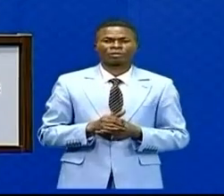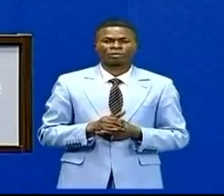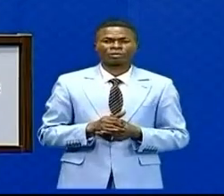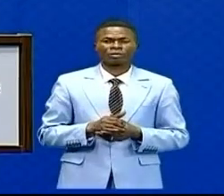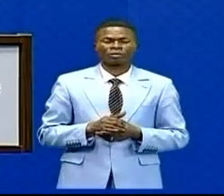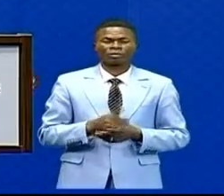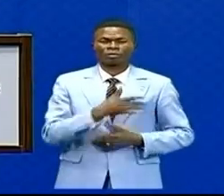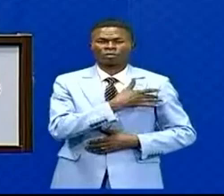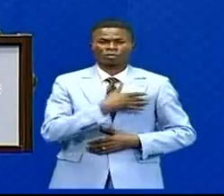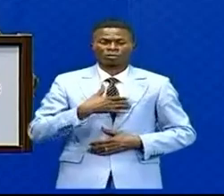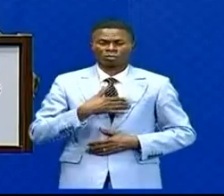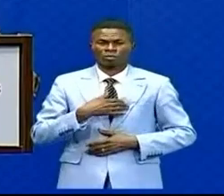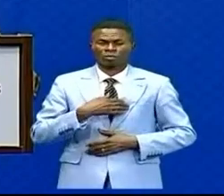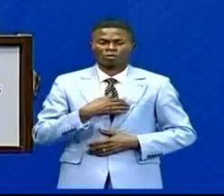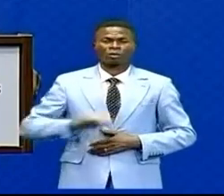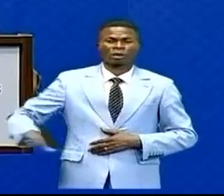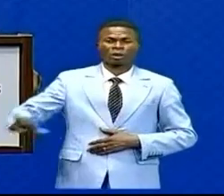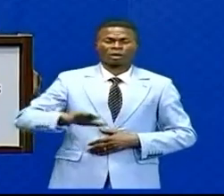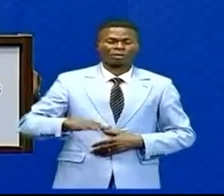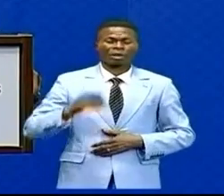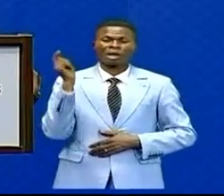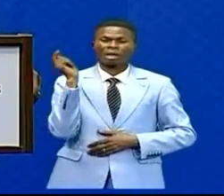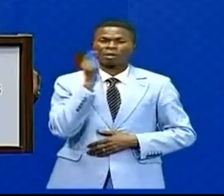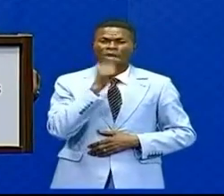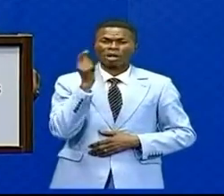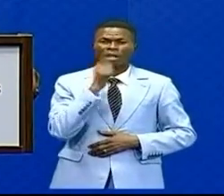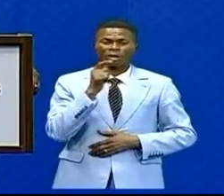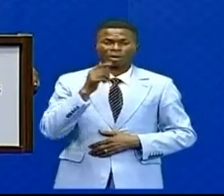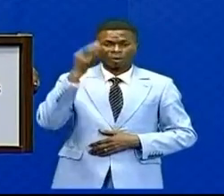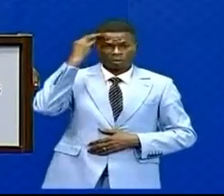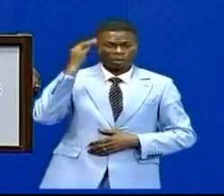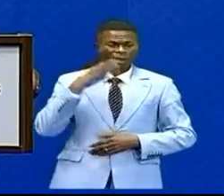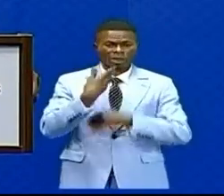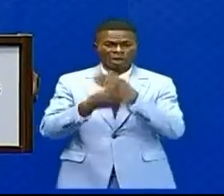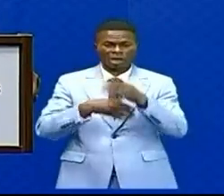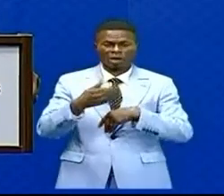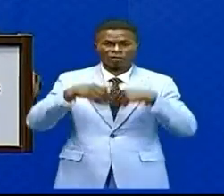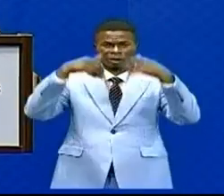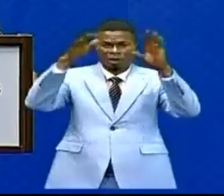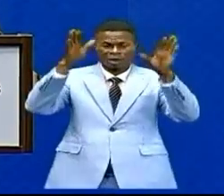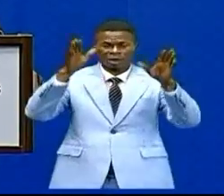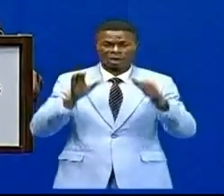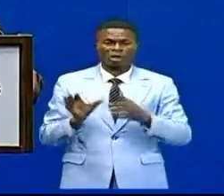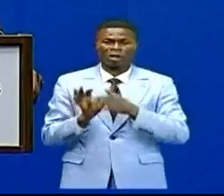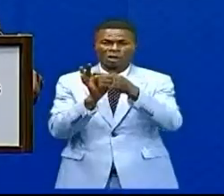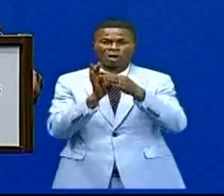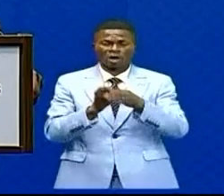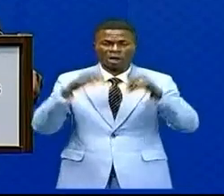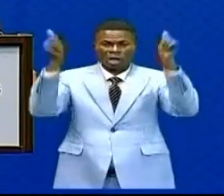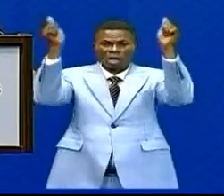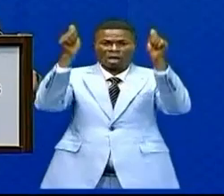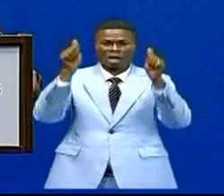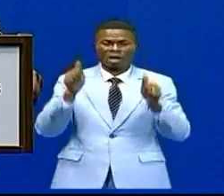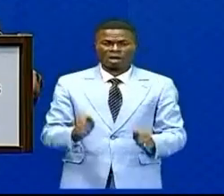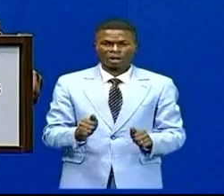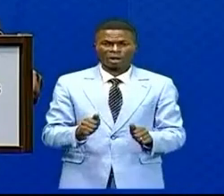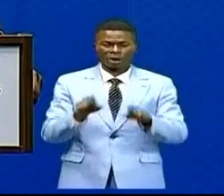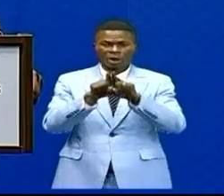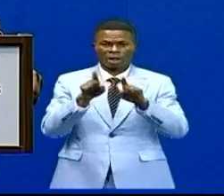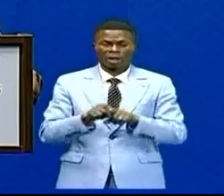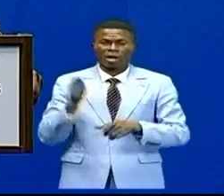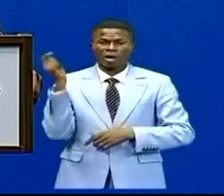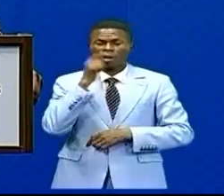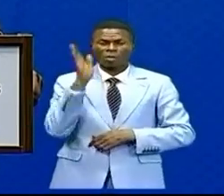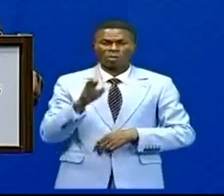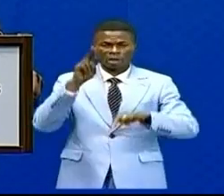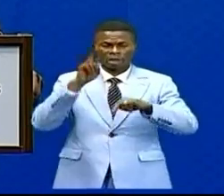1960. Au nom du Royaume du Maroc, le ministre des Affaires étrangères, de la coopération africaine et des Marocains